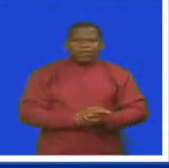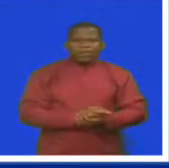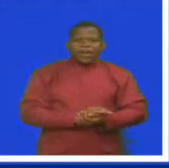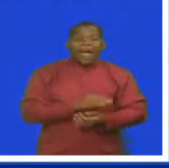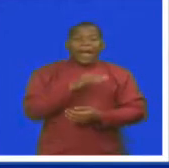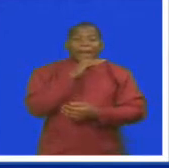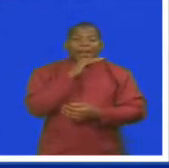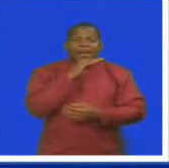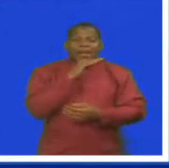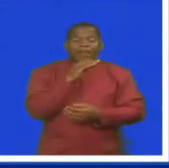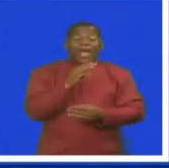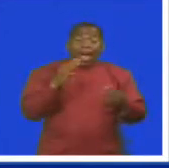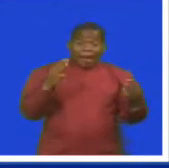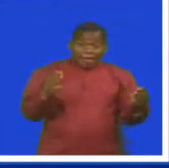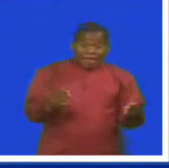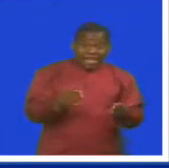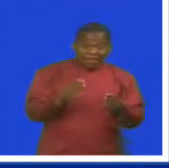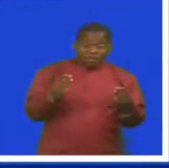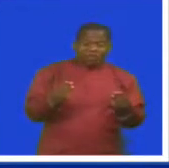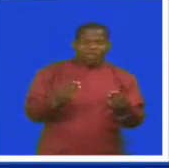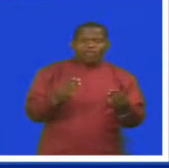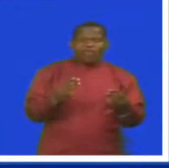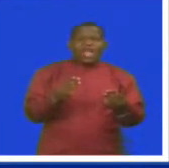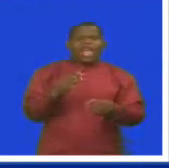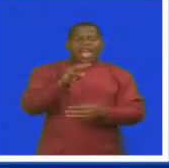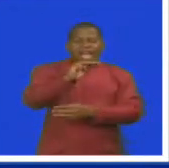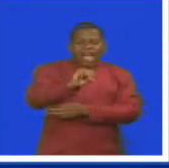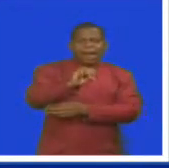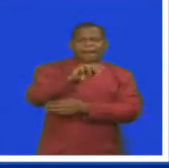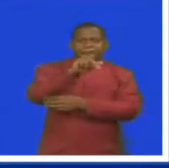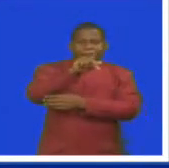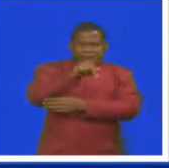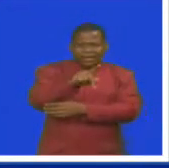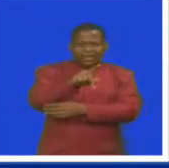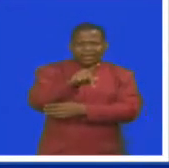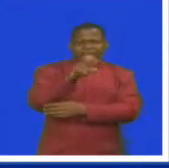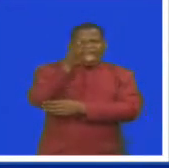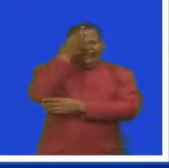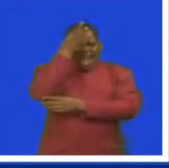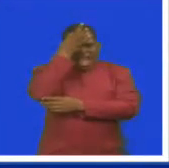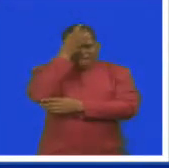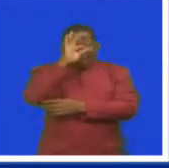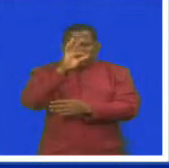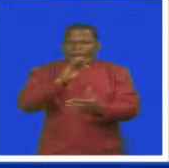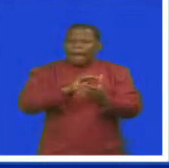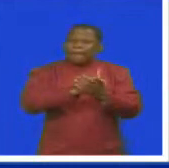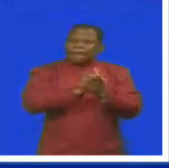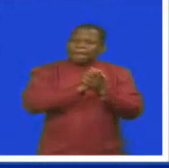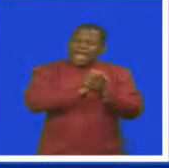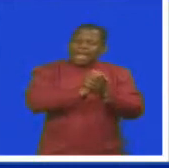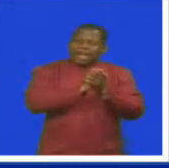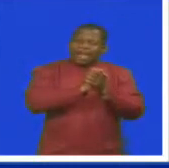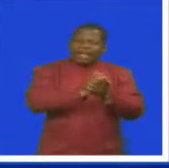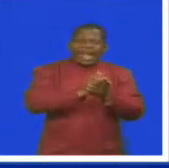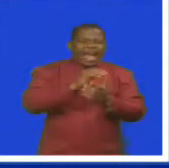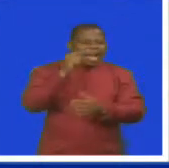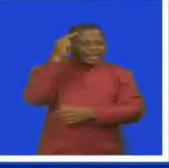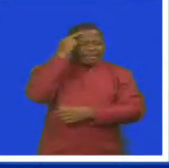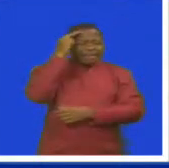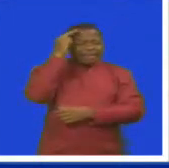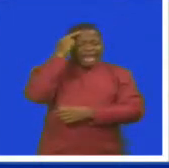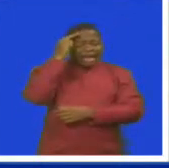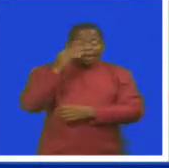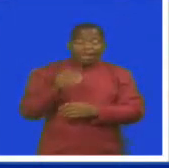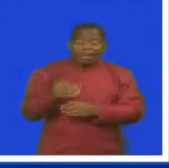wesive nebahlonishwa nahulumende wonke umuntu sihambe nje sikanye kanye sibheke embili lilunga leparlamente